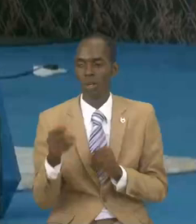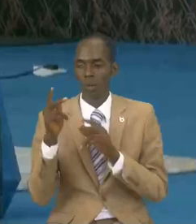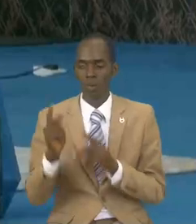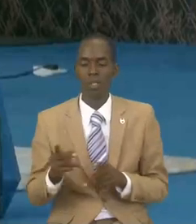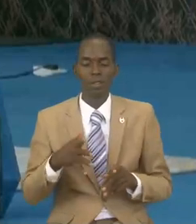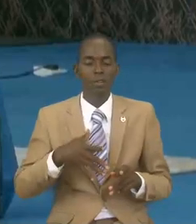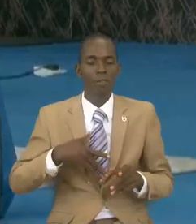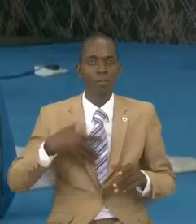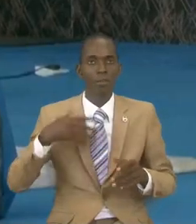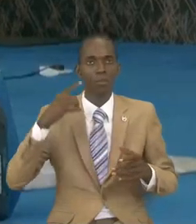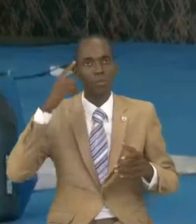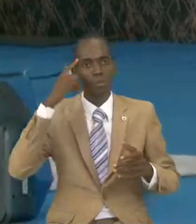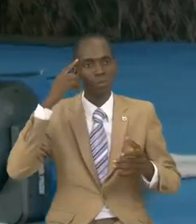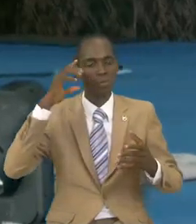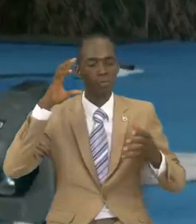lui